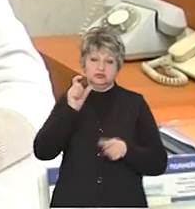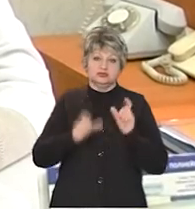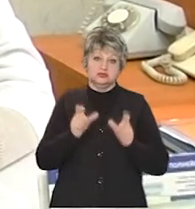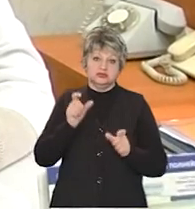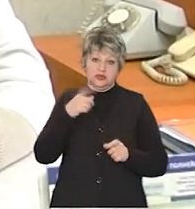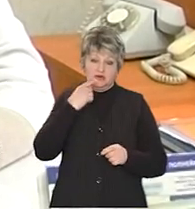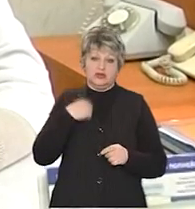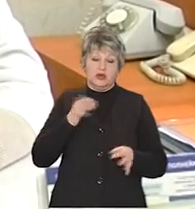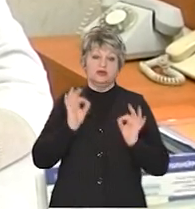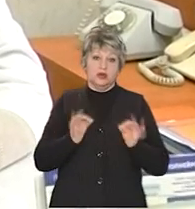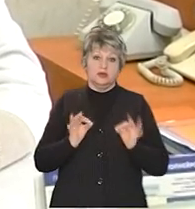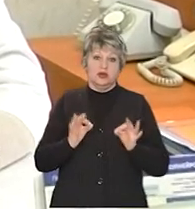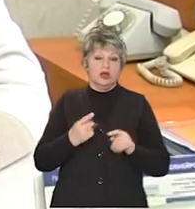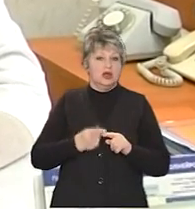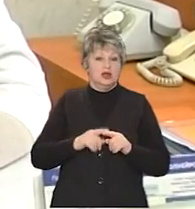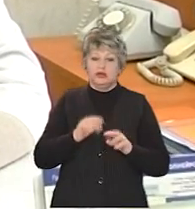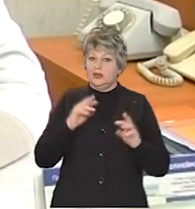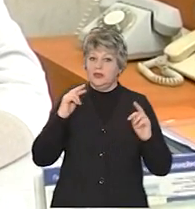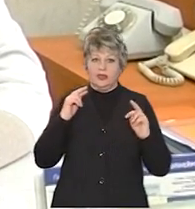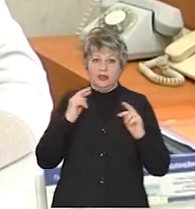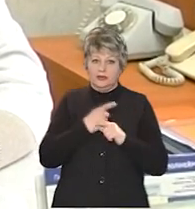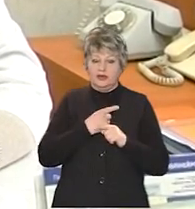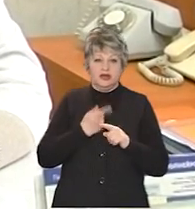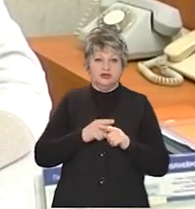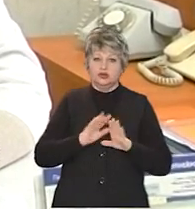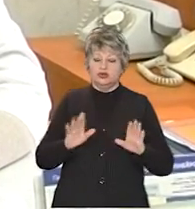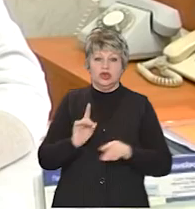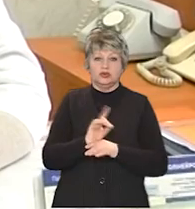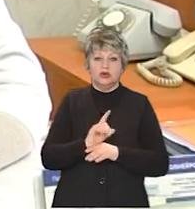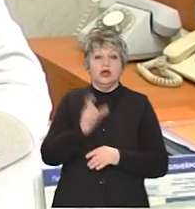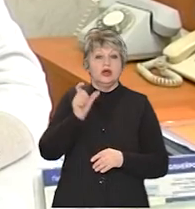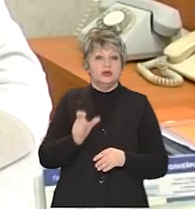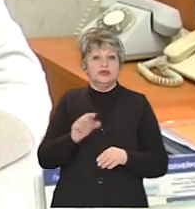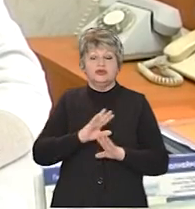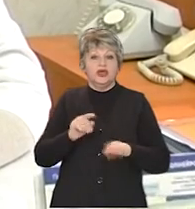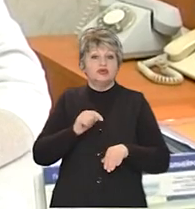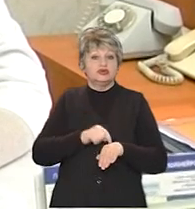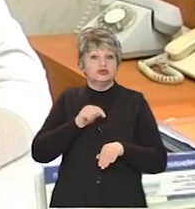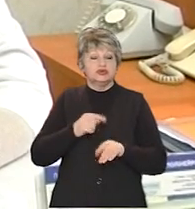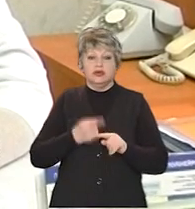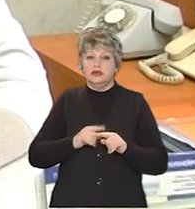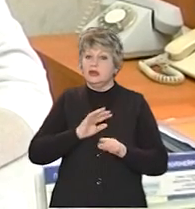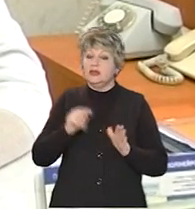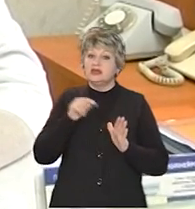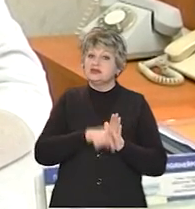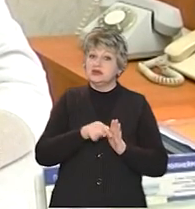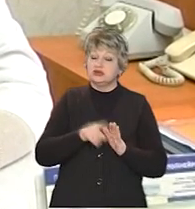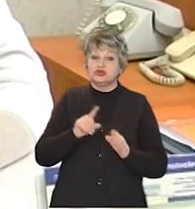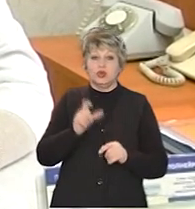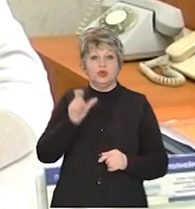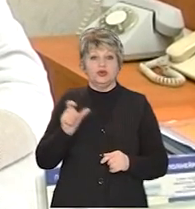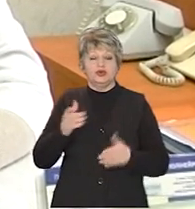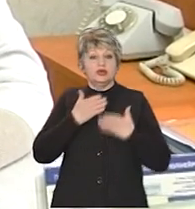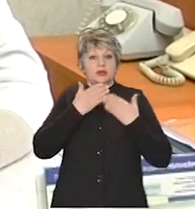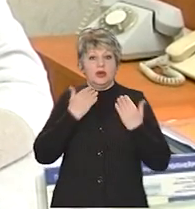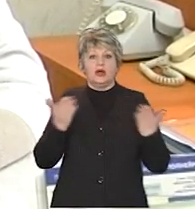і це мій нормальний тиск. Ну, це не може бути нормальним тиском. То, що людина його відчуває, не відчувається, ще не значить, що у